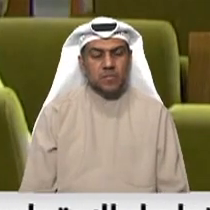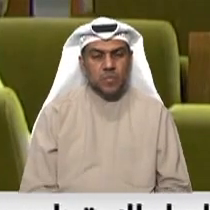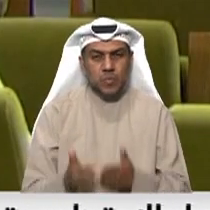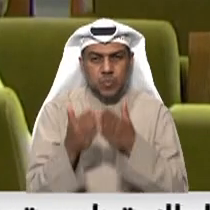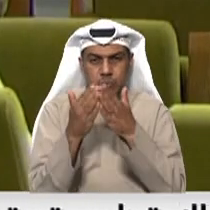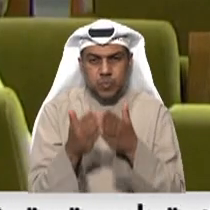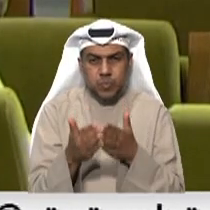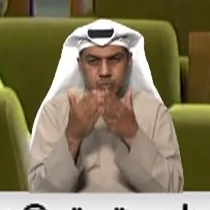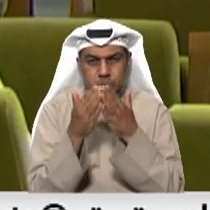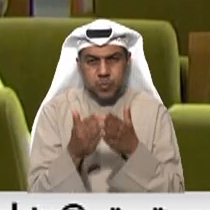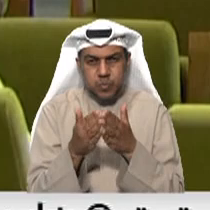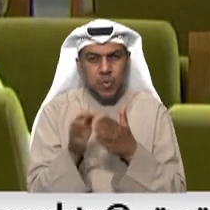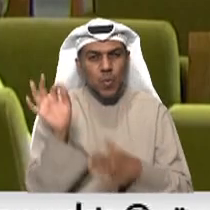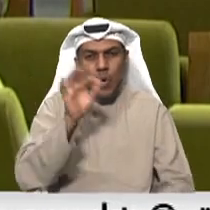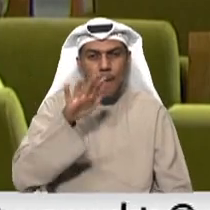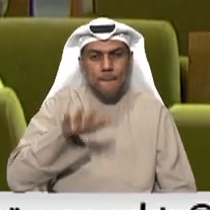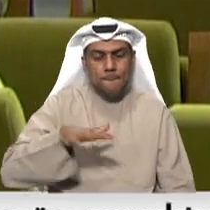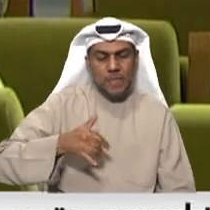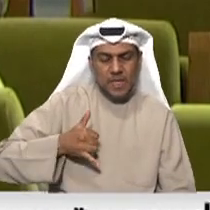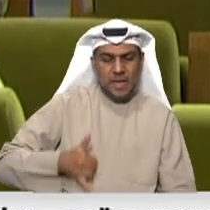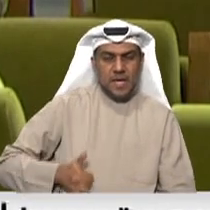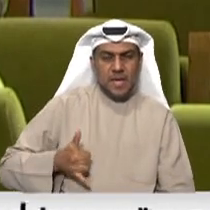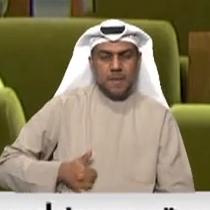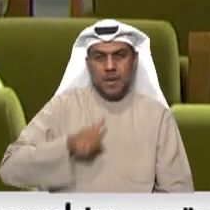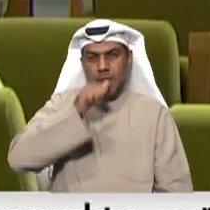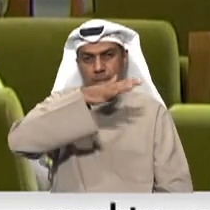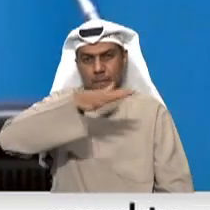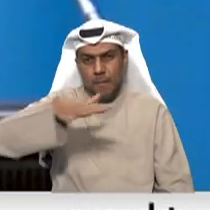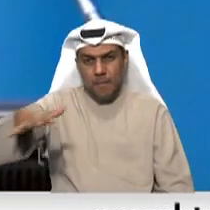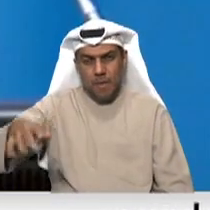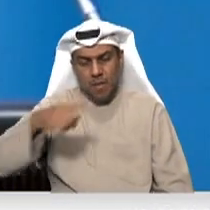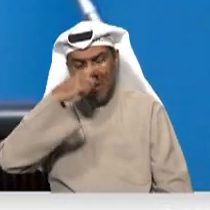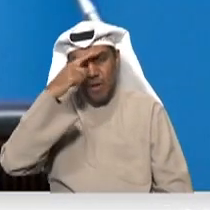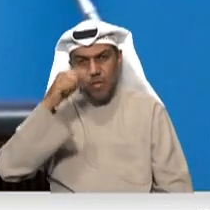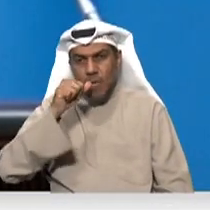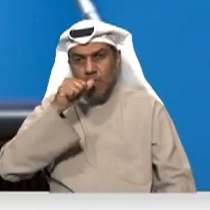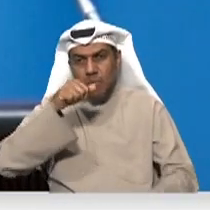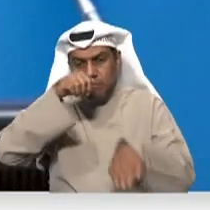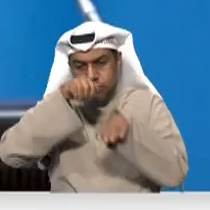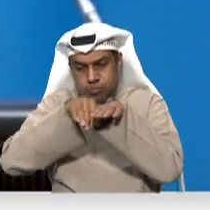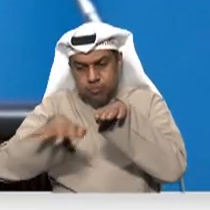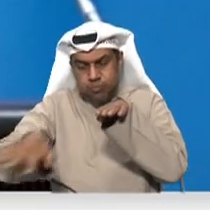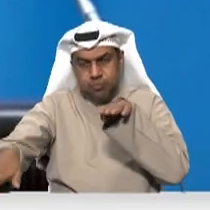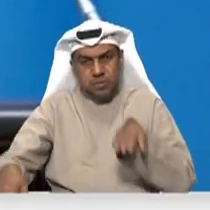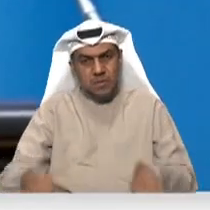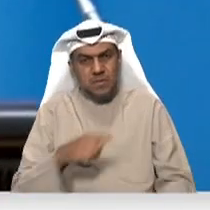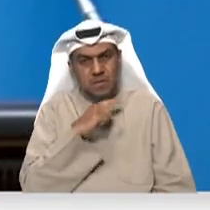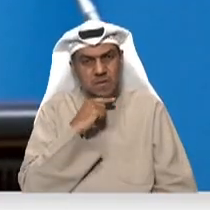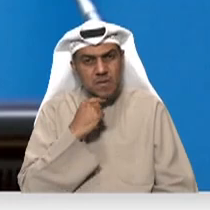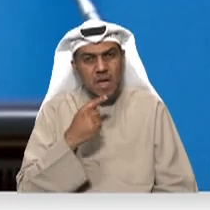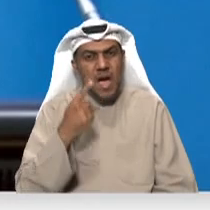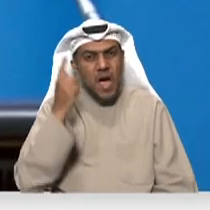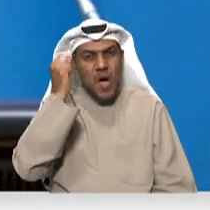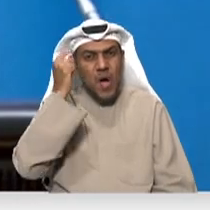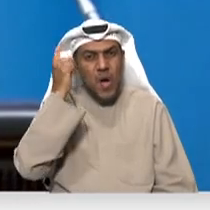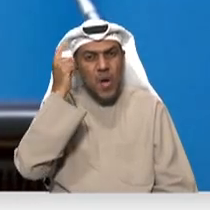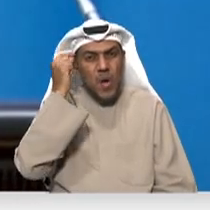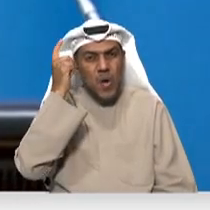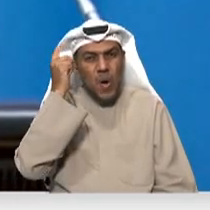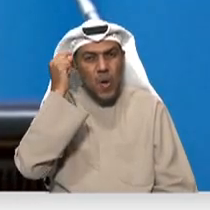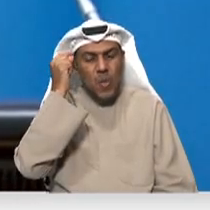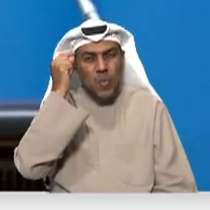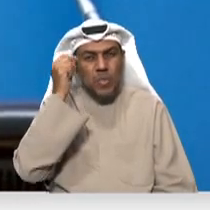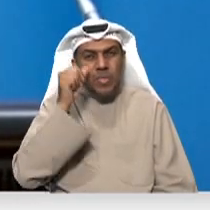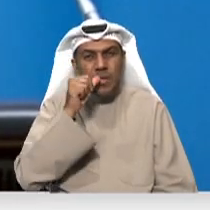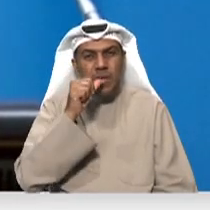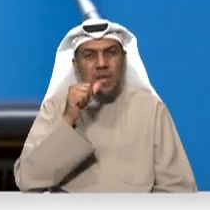قبالة سواحل اليمن لتتجنب كارثة بيئية عبر تشكل بقعة نفطية في البحر الأحمر.